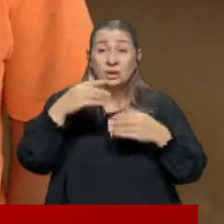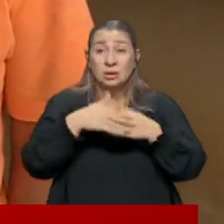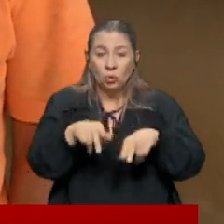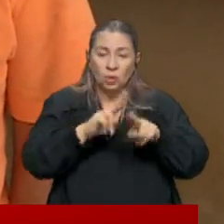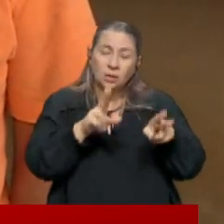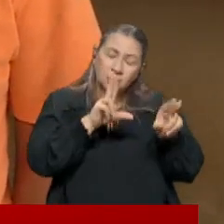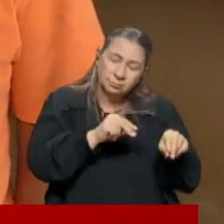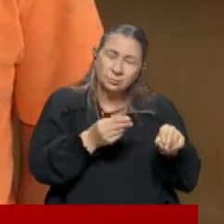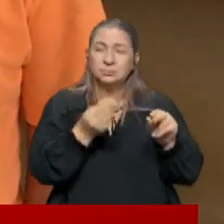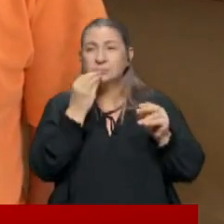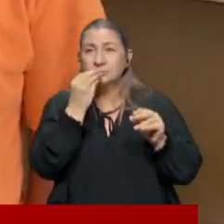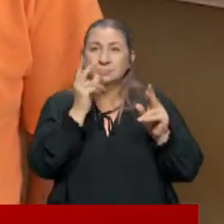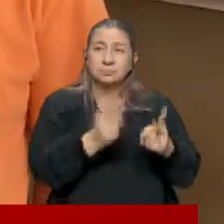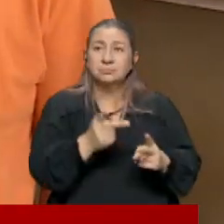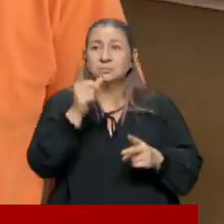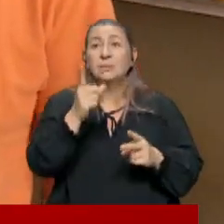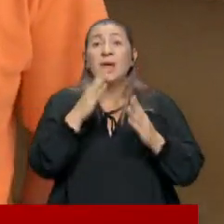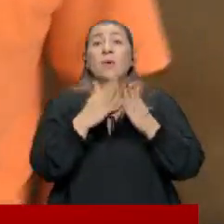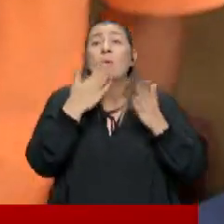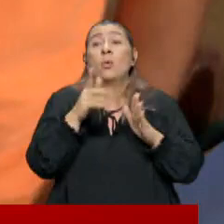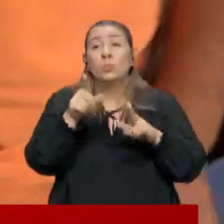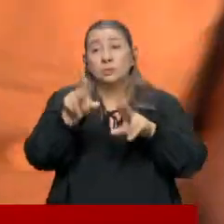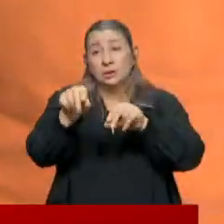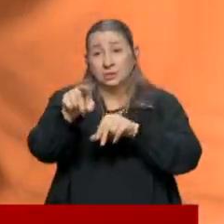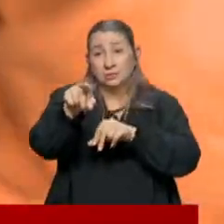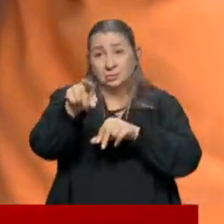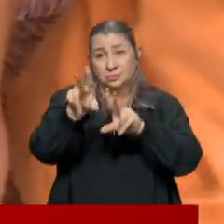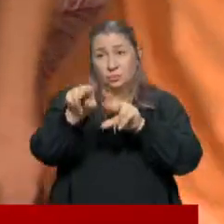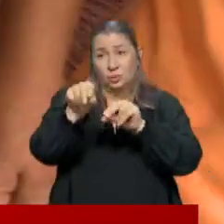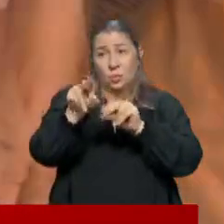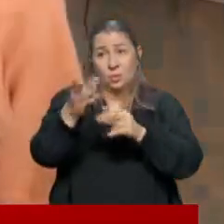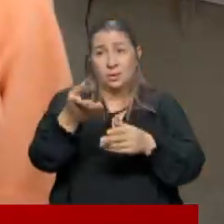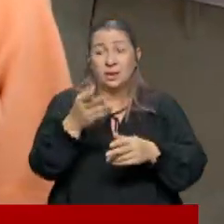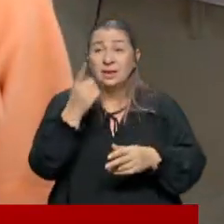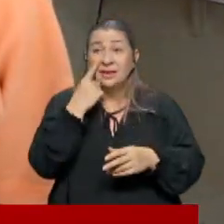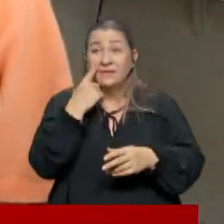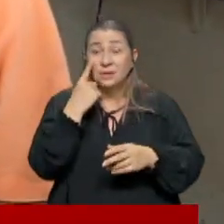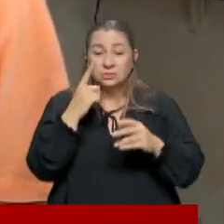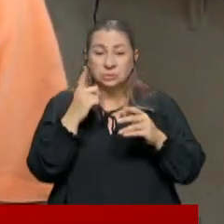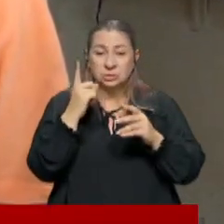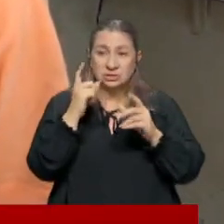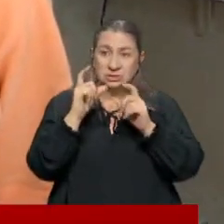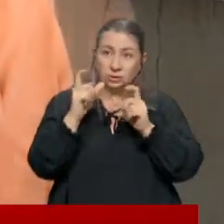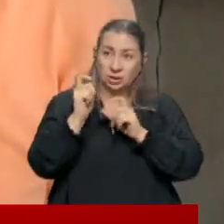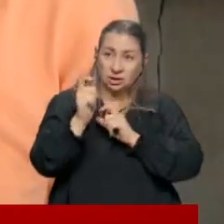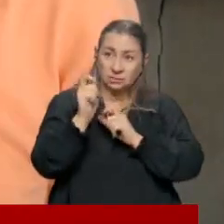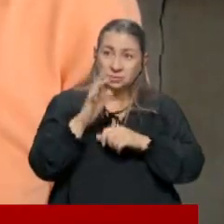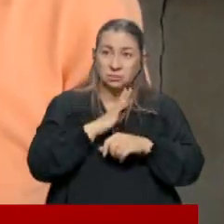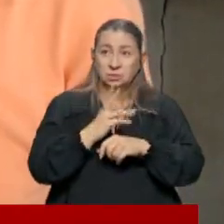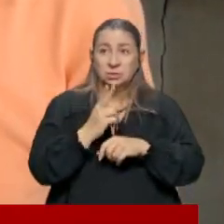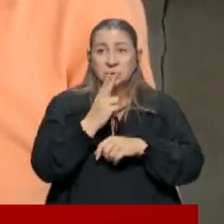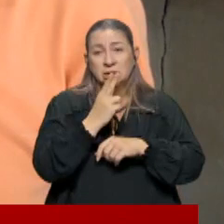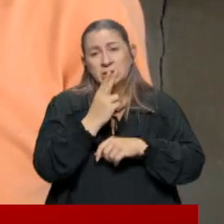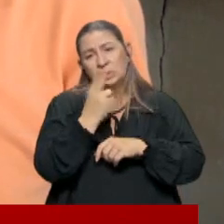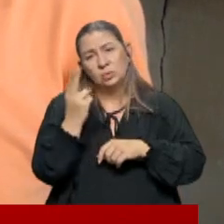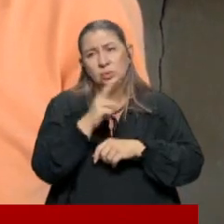bu dükkanda geçiyor. Bir evi olmadığı için burada bu kanepede uyuyor. Devletten sosyal bir yardım alıyor musunuz?